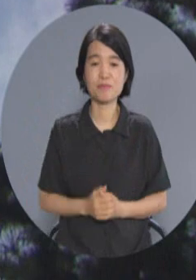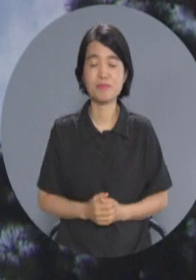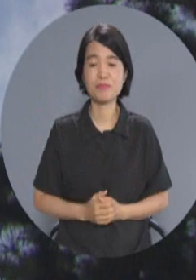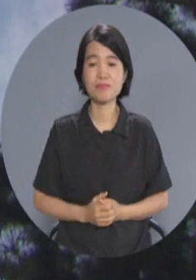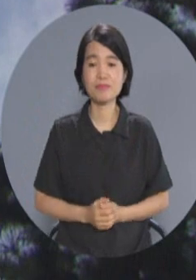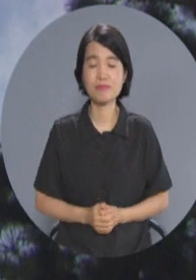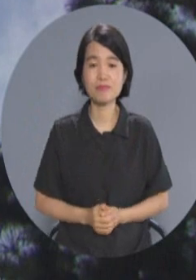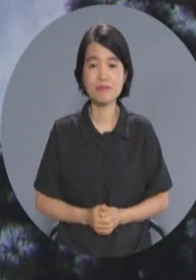날씨였습니다